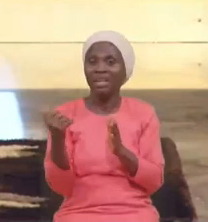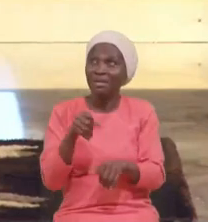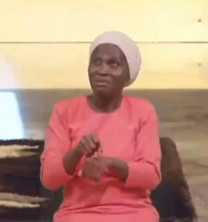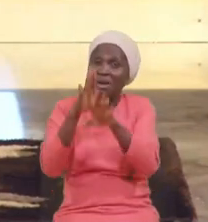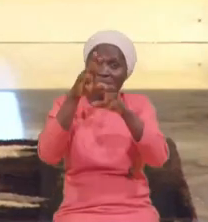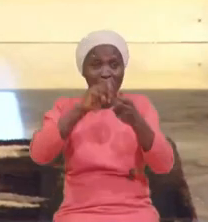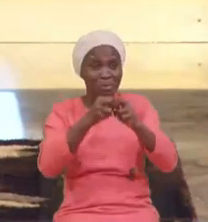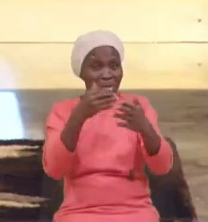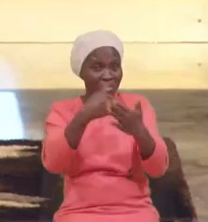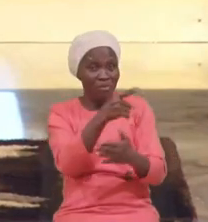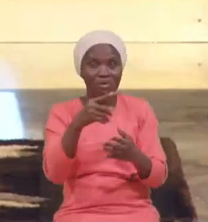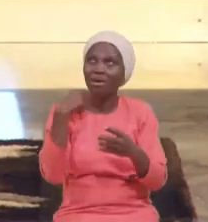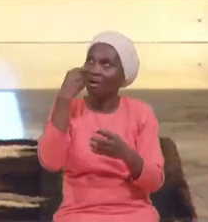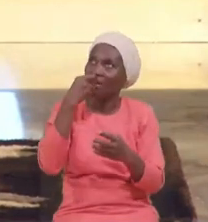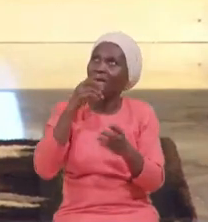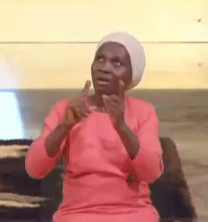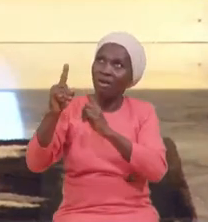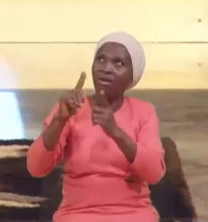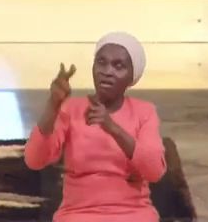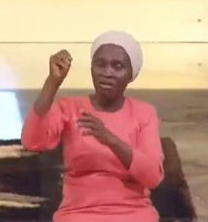Aucune montagne à déplacer.